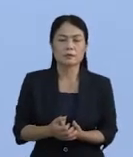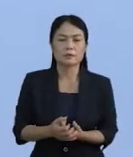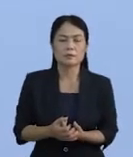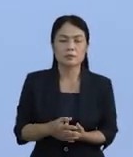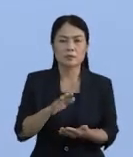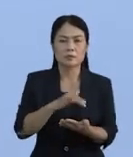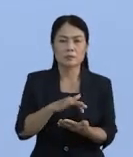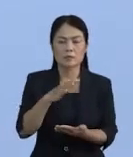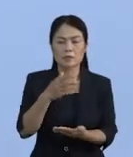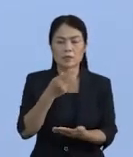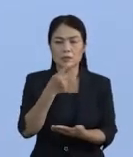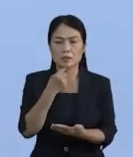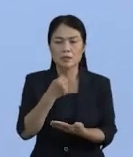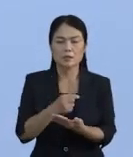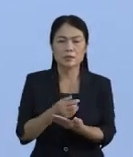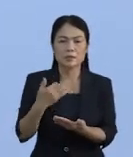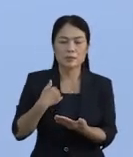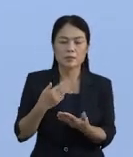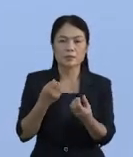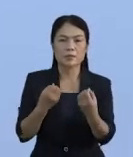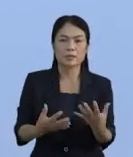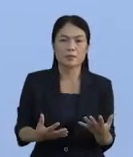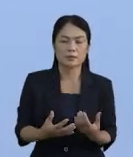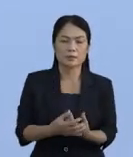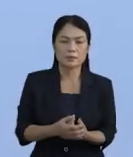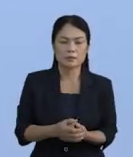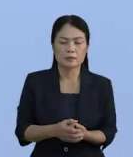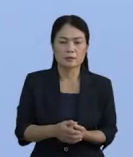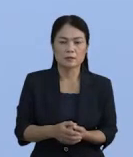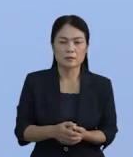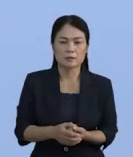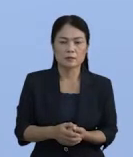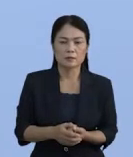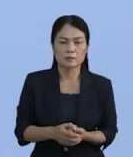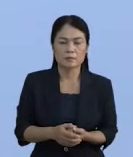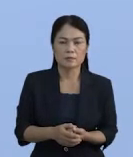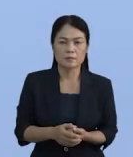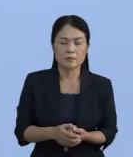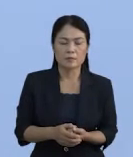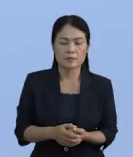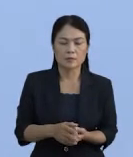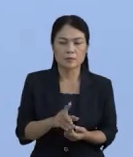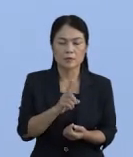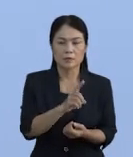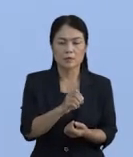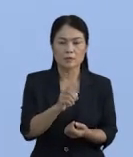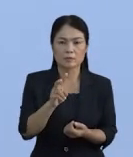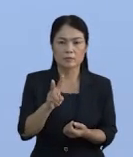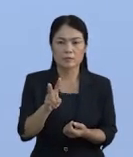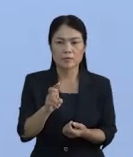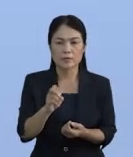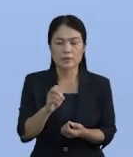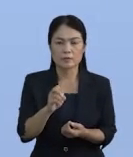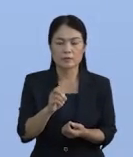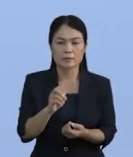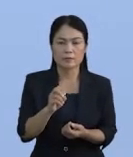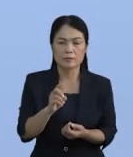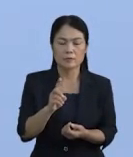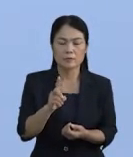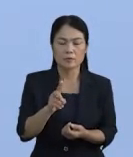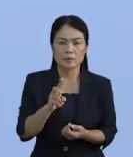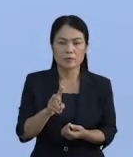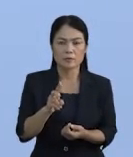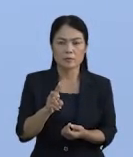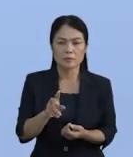bỏ cả hôm lớn miền bằng mán con đọc nè phải khai này muối